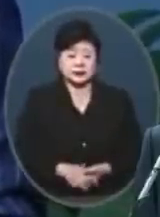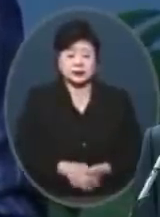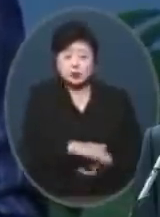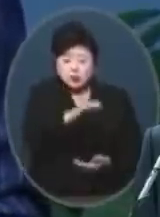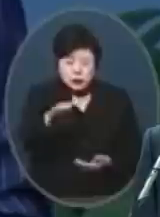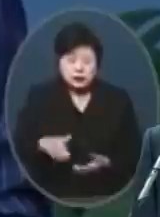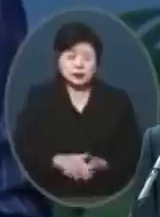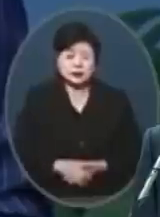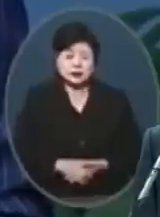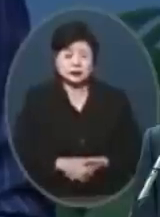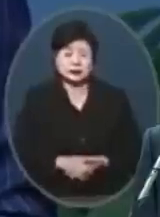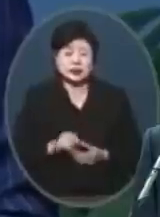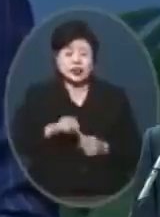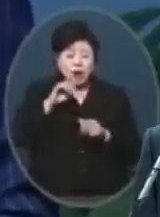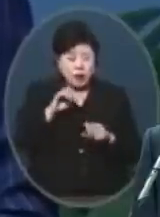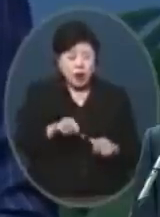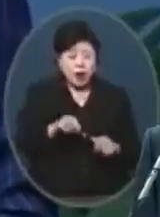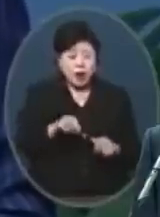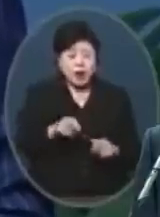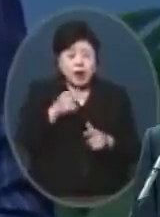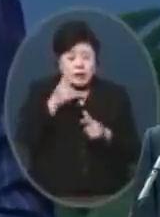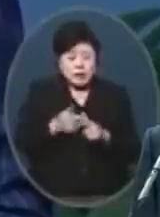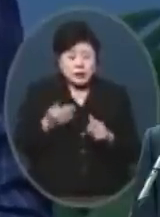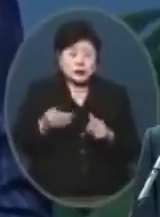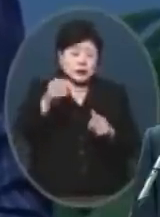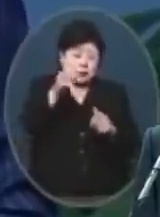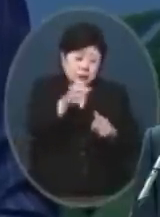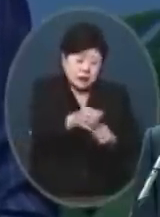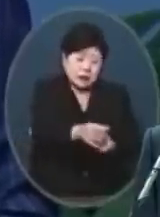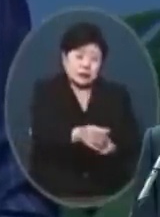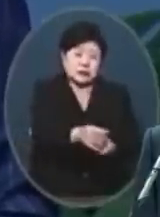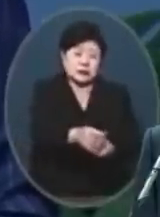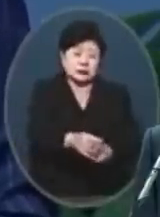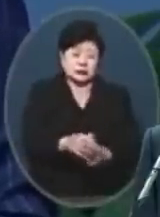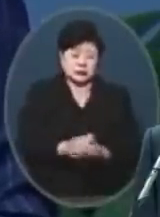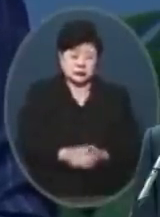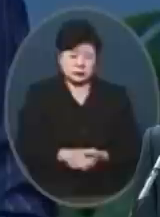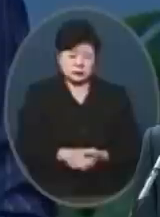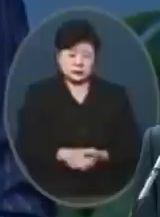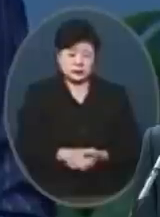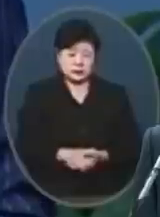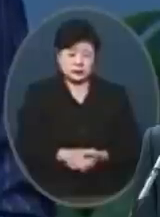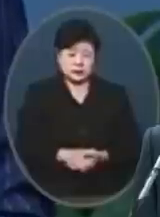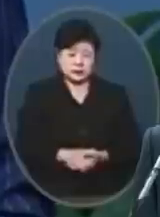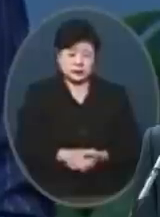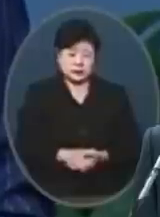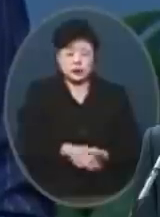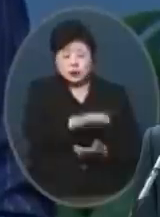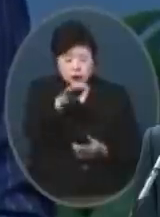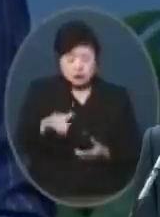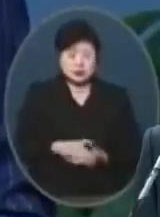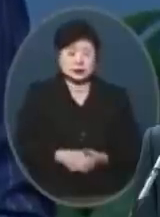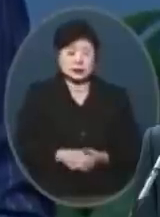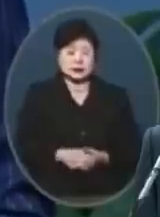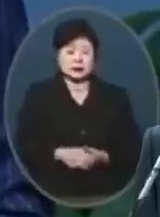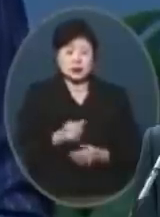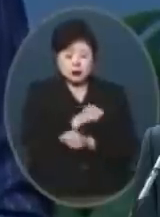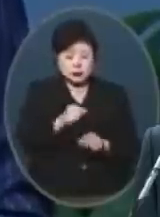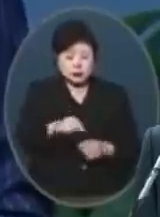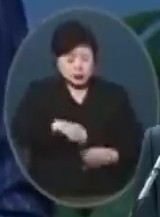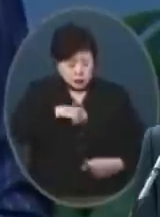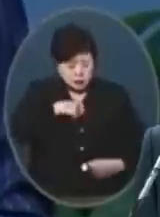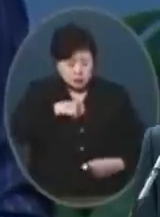우리는 그 형벌은 예수님께 다 넘겨지고 우리는 용서와